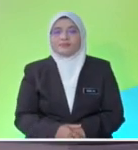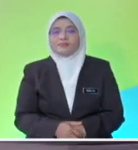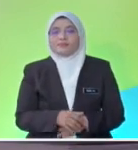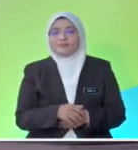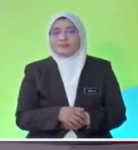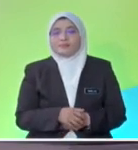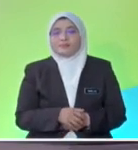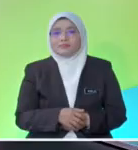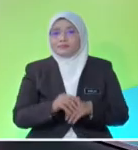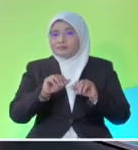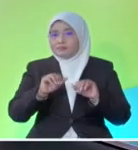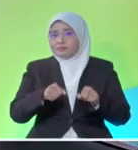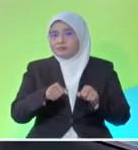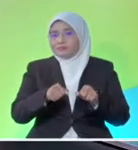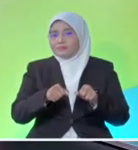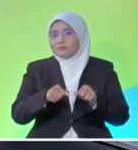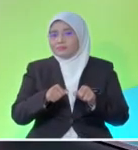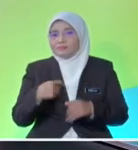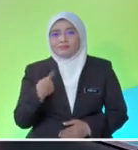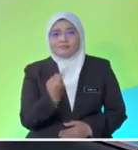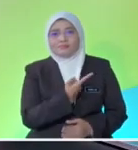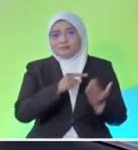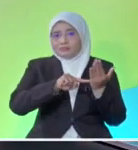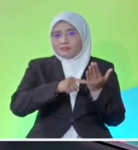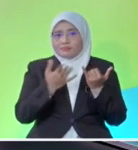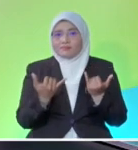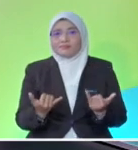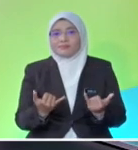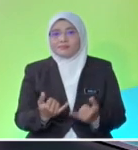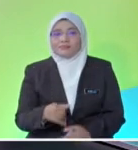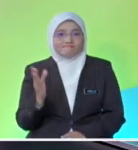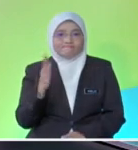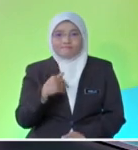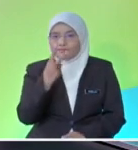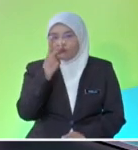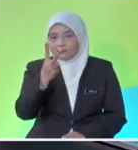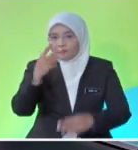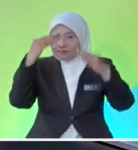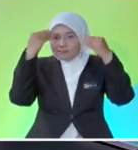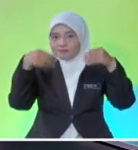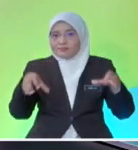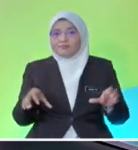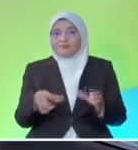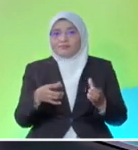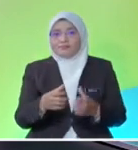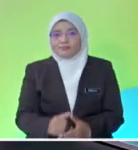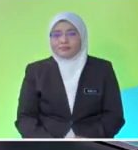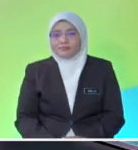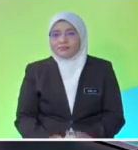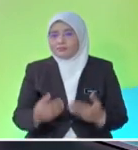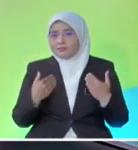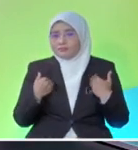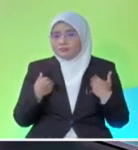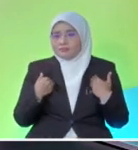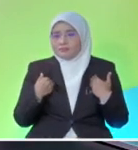Okey, boleh kita mula sekarang? Boleh cikgu. Apa yang saya perlu lakukan cikgu? Baiklah. Saya ada pinggan. Ada pinggan. Nombor ini kita akan